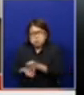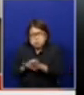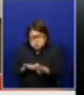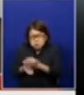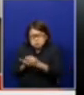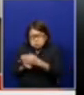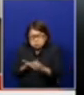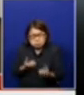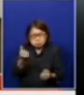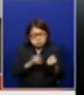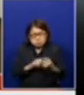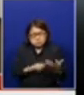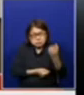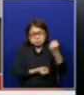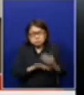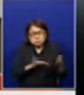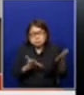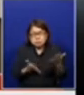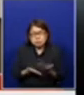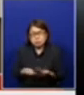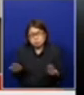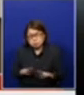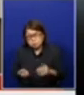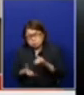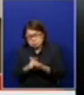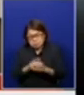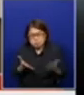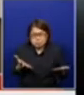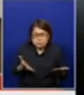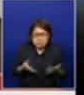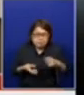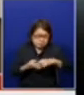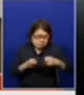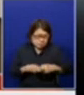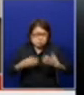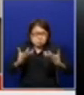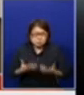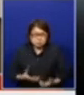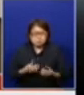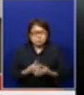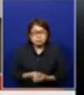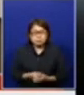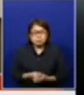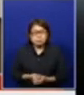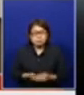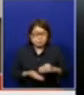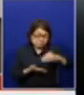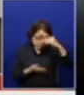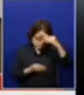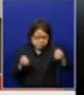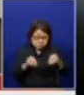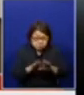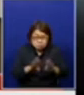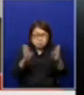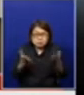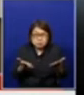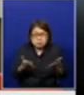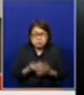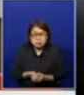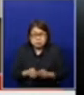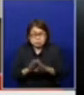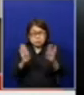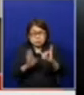ยึดลูกเมียแสนสาหัสครับไหนจะเปิดเรียนอีกยังไม่เปิดเรียน